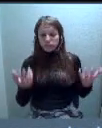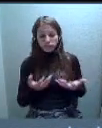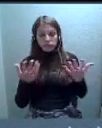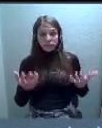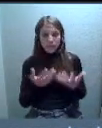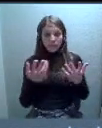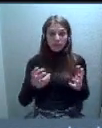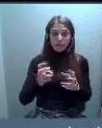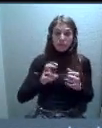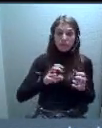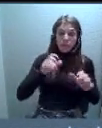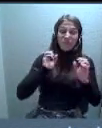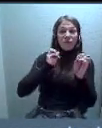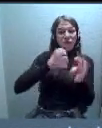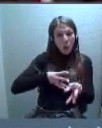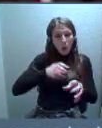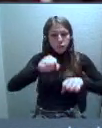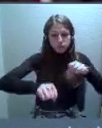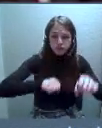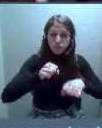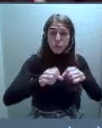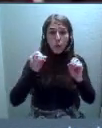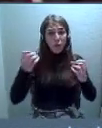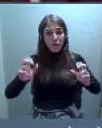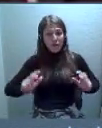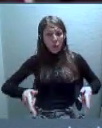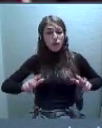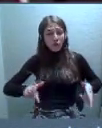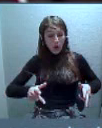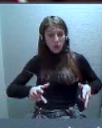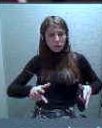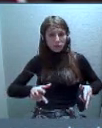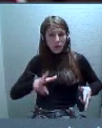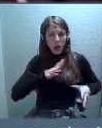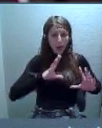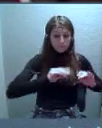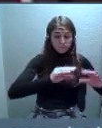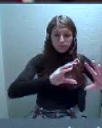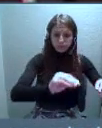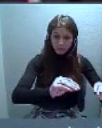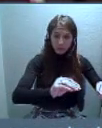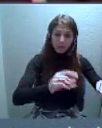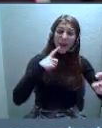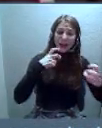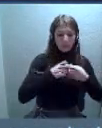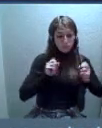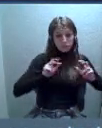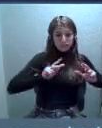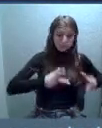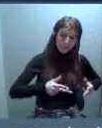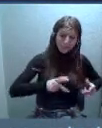plus matériel, en vélo ou en fauteuil roulant. On a des dispositifs qui permettent de transformer les fauteuils roulants en